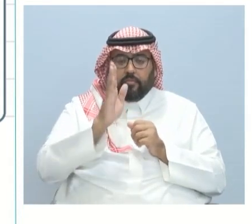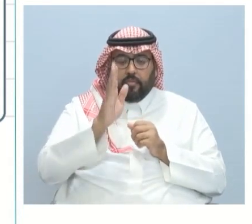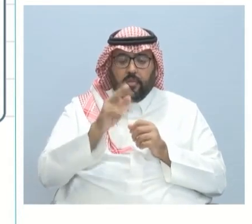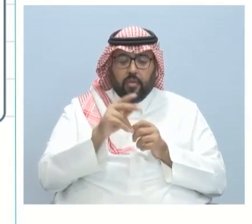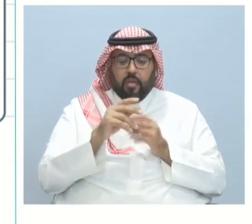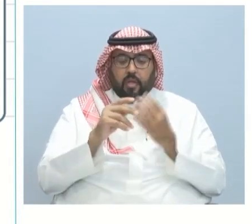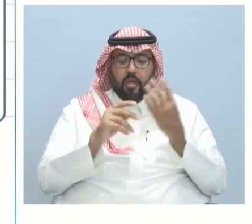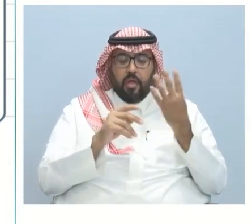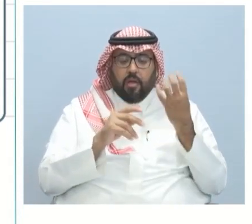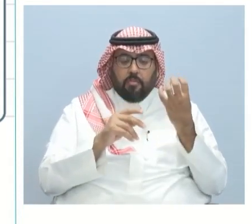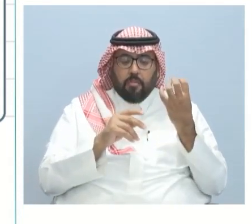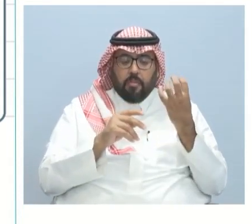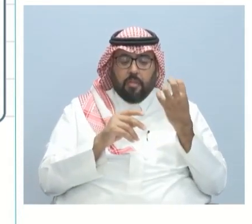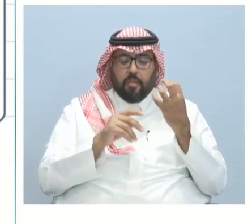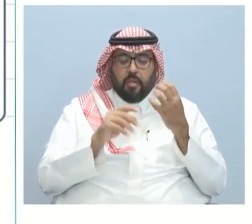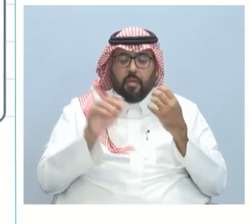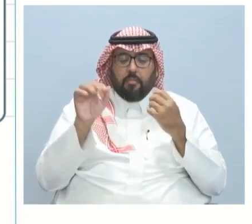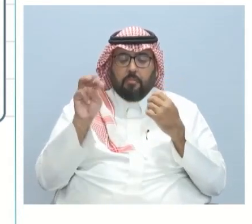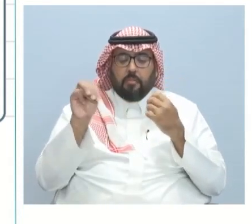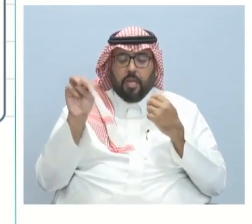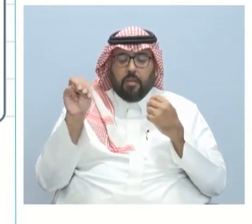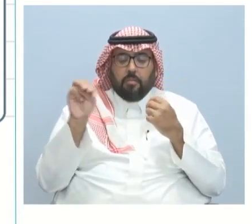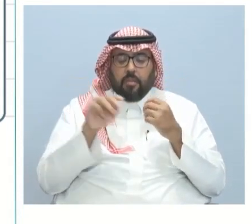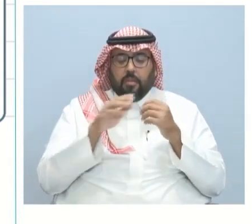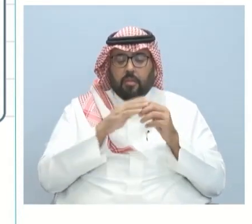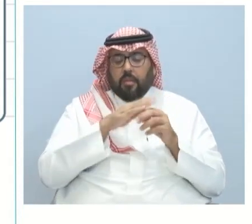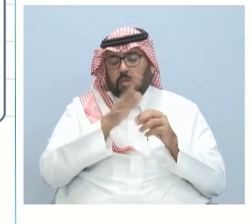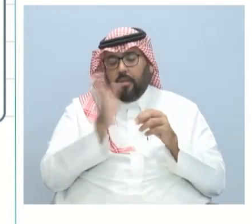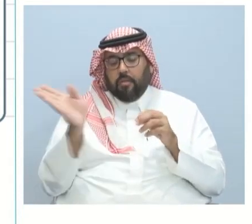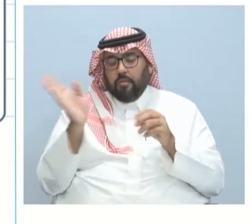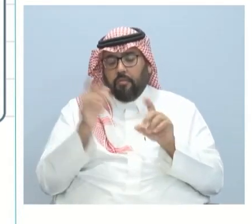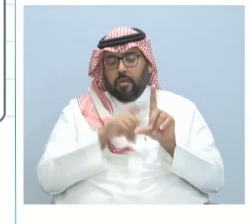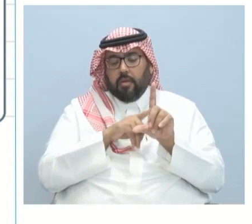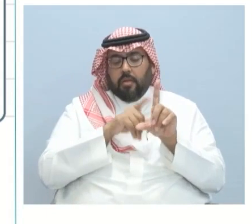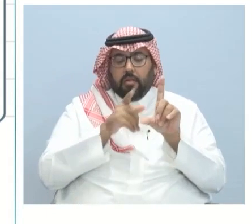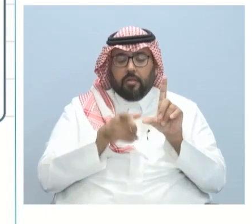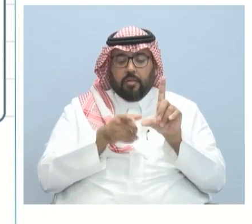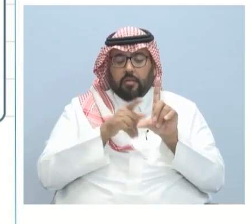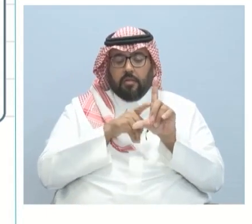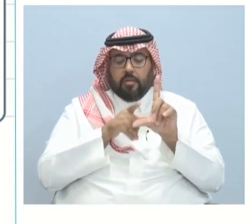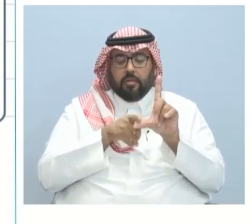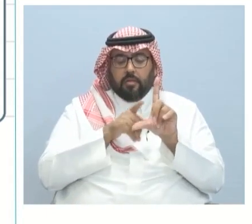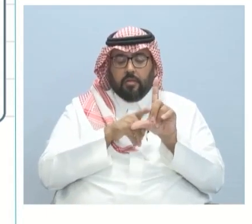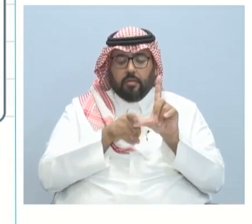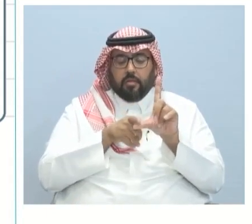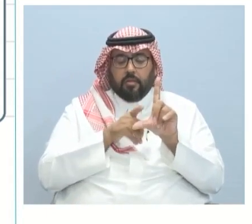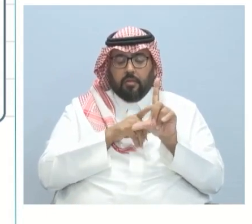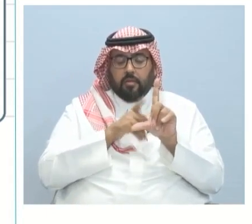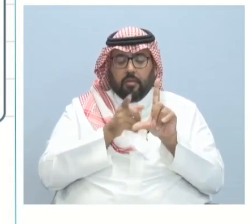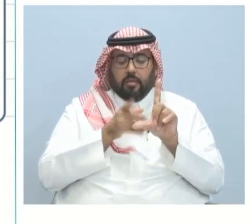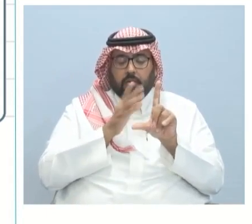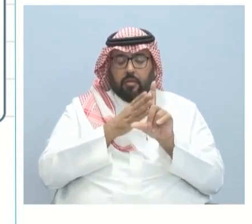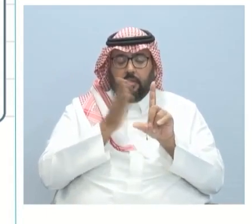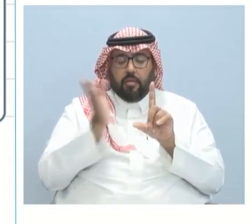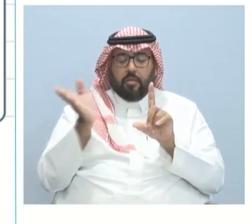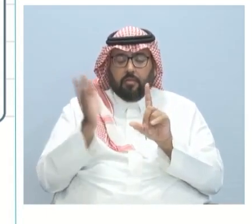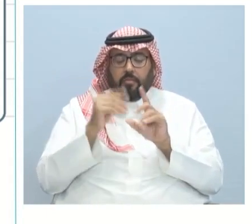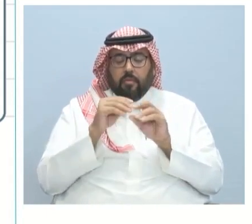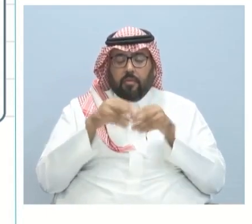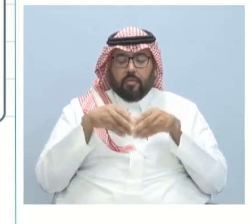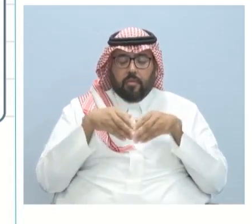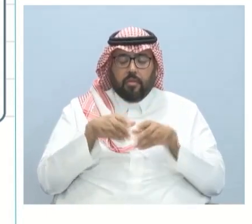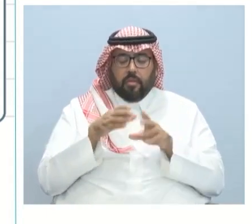عدد 400 مليمتر ثم ينعطف الى اليمين 90 درجه لبنه تحرك